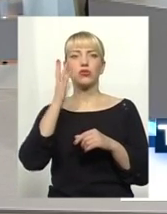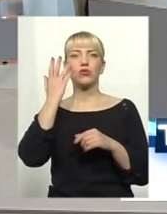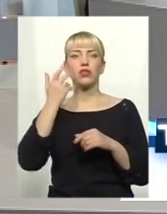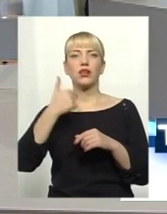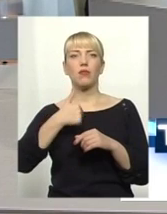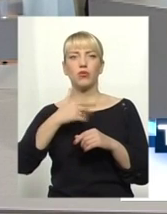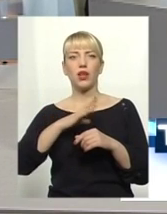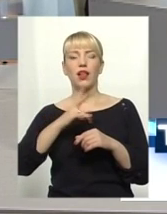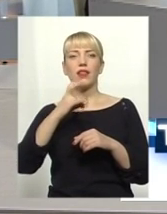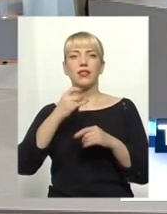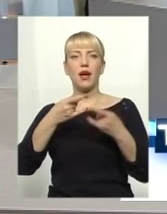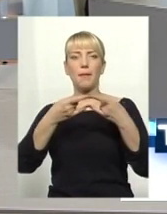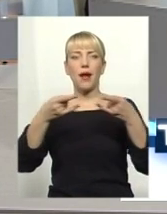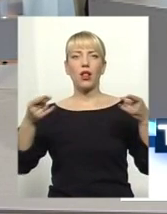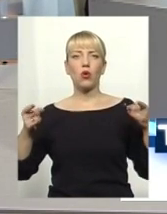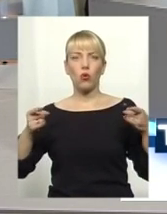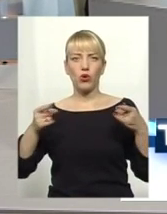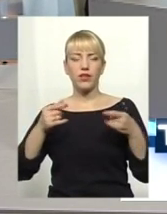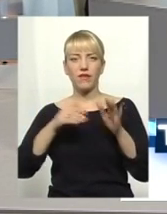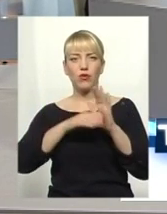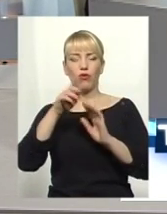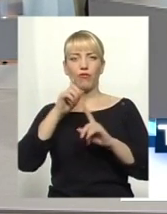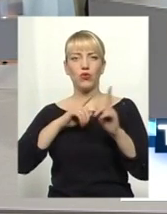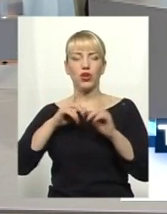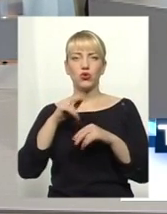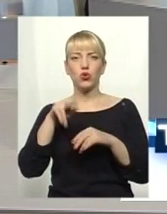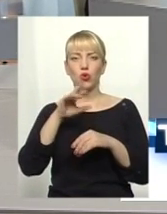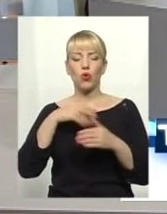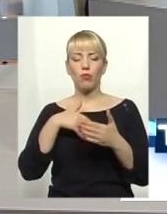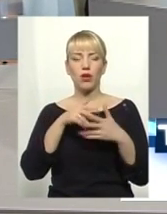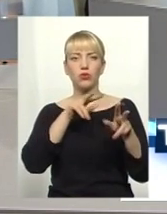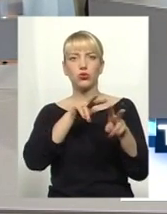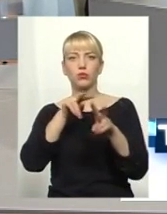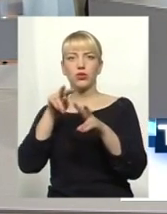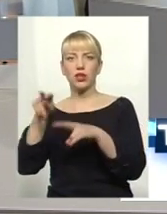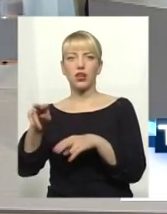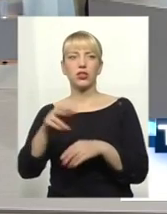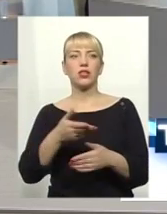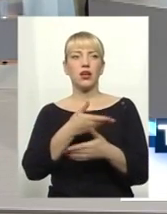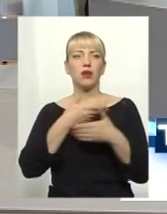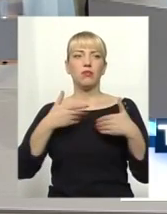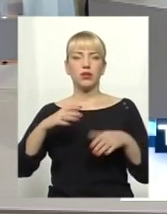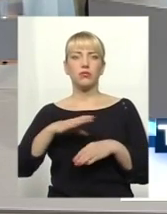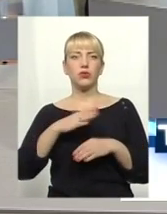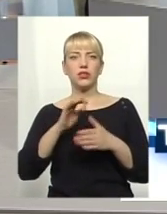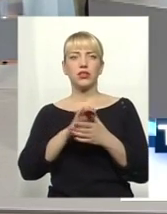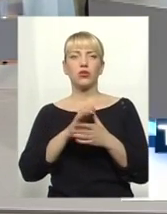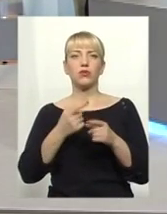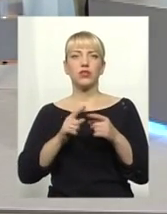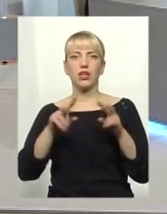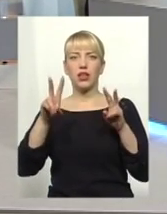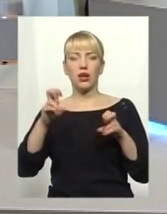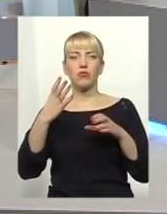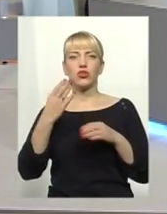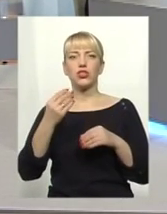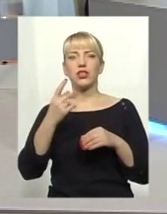бути на балконі. Щодо громадського спостереження, звичайно, ми були знайомі з цією темою ще